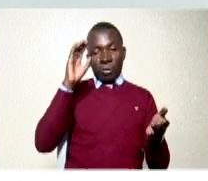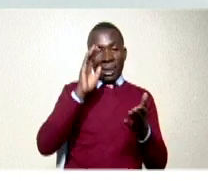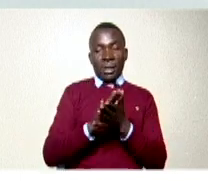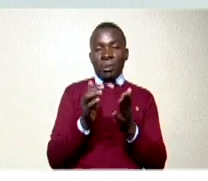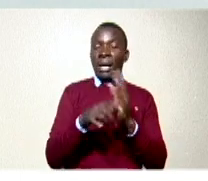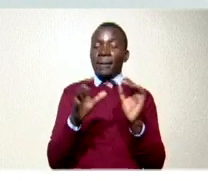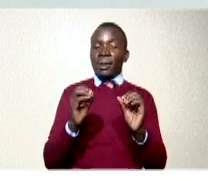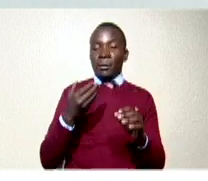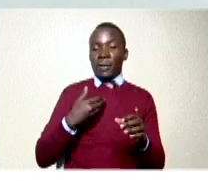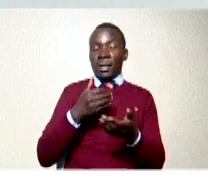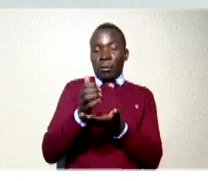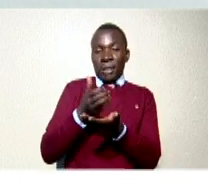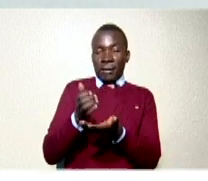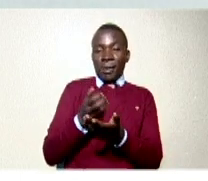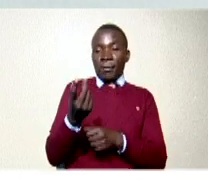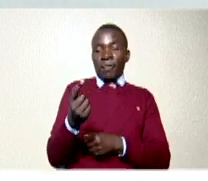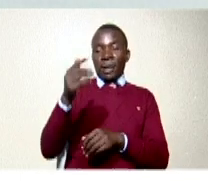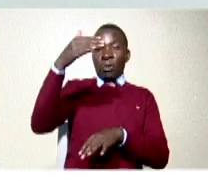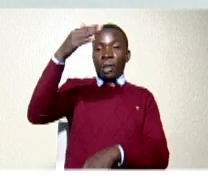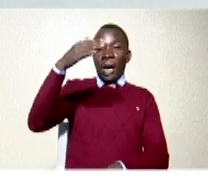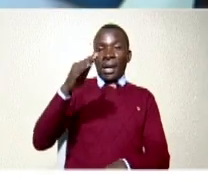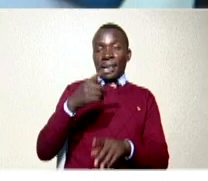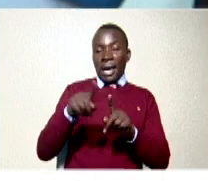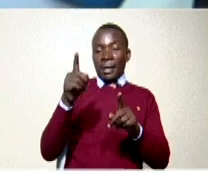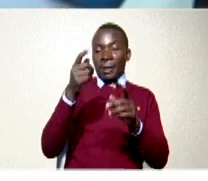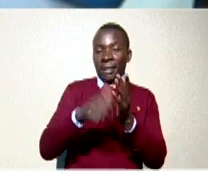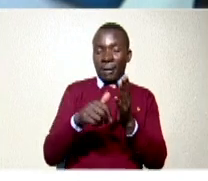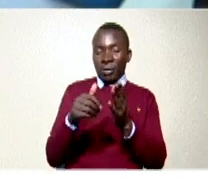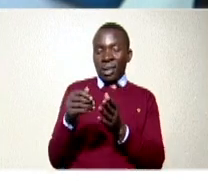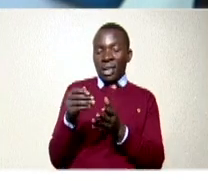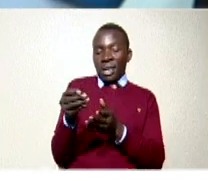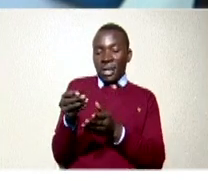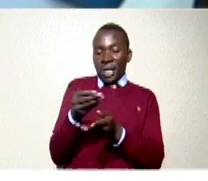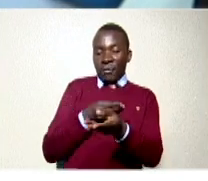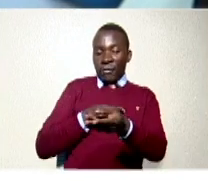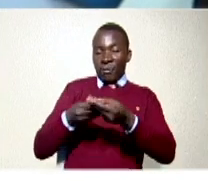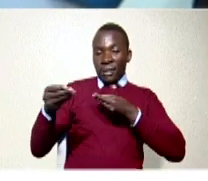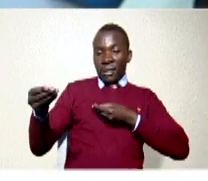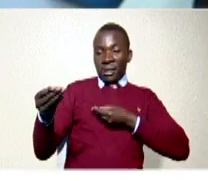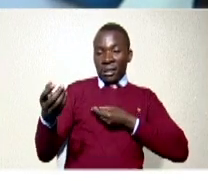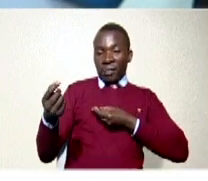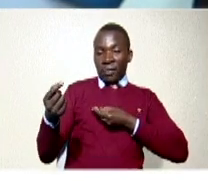bwizigame bw'amadovize. Ariko irebye ikibazo cyo ku isoko ry'ivunjisha kiraterwa n'ibintu bibiri.